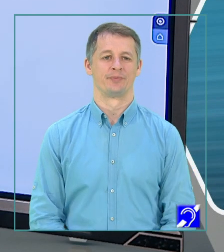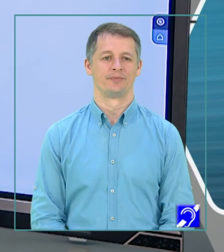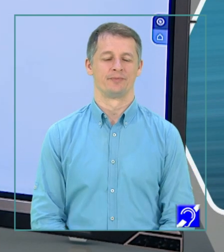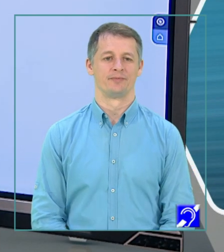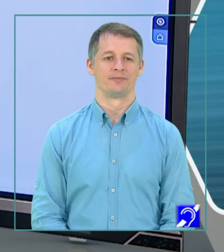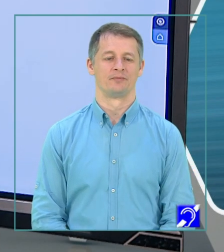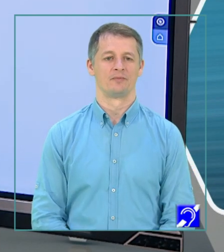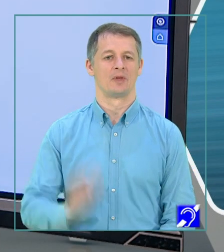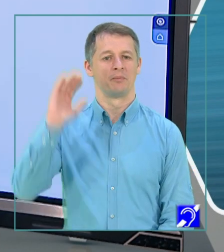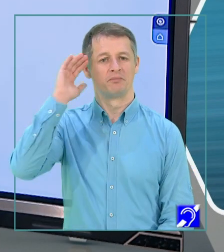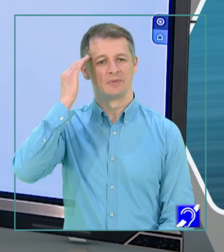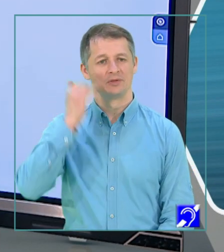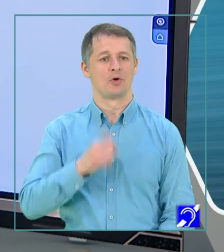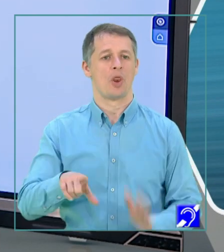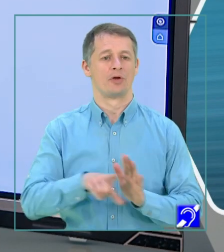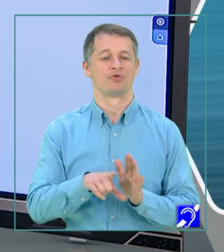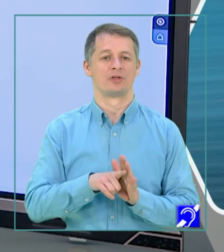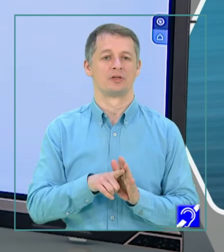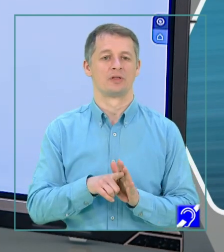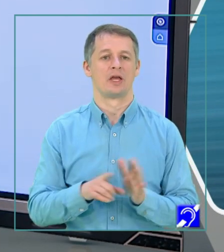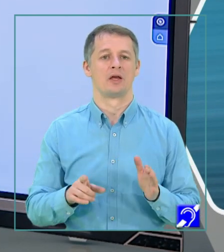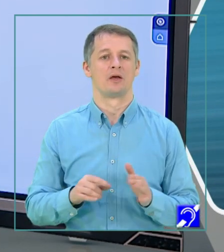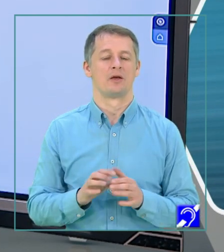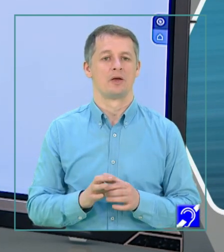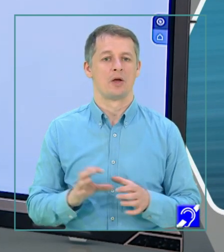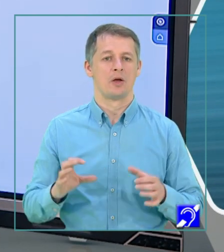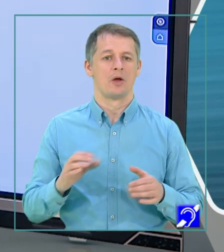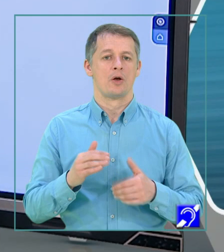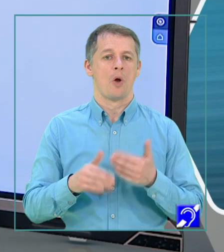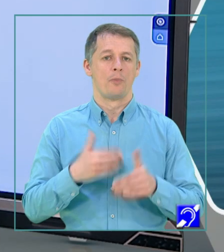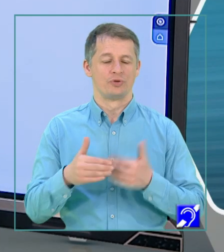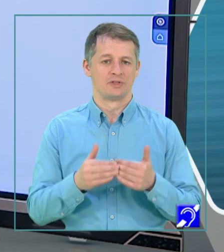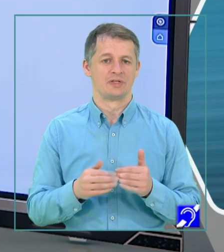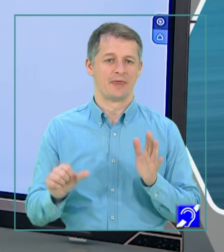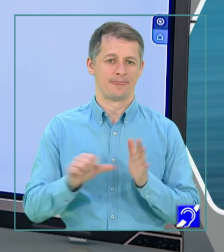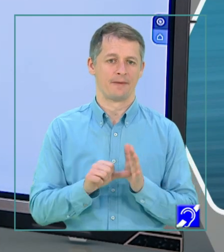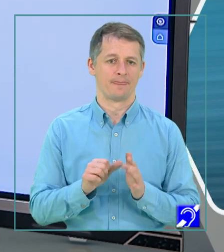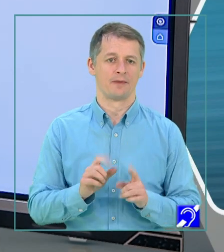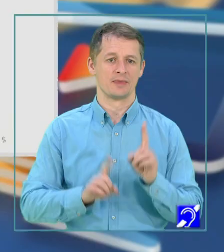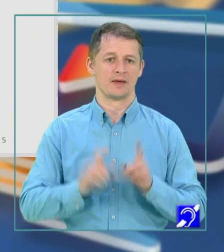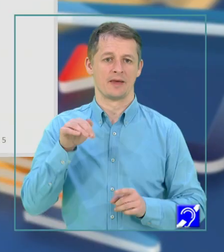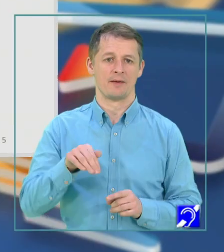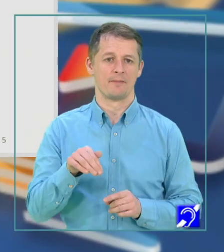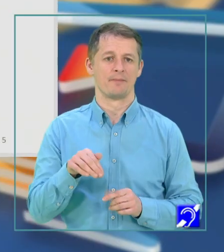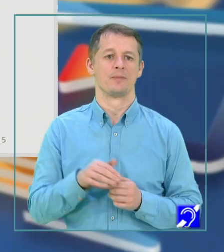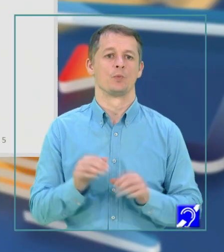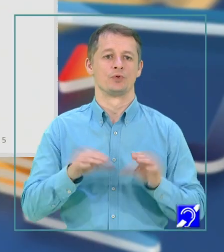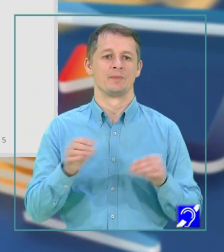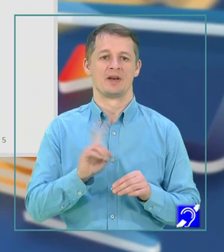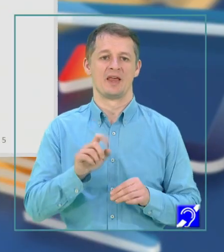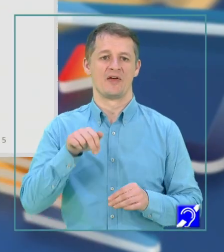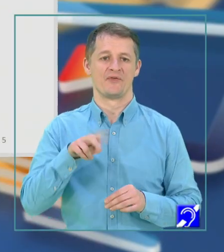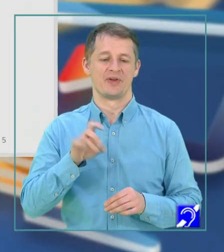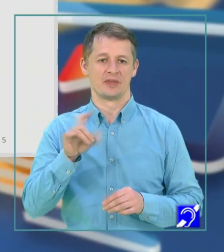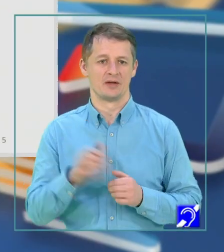Să ne amintim ce înseamnă o lege de compoziție internă. Dacă M este o mulțime nevidă, se numește lege